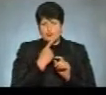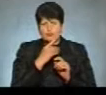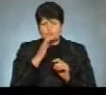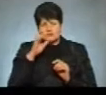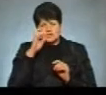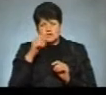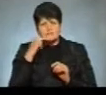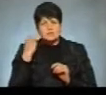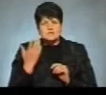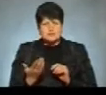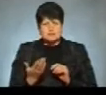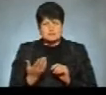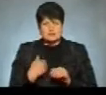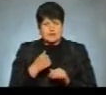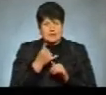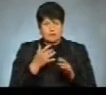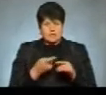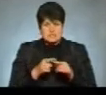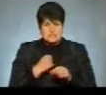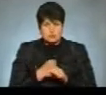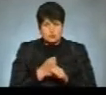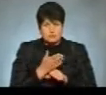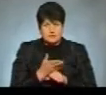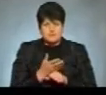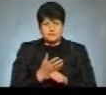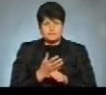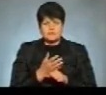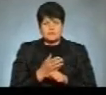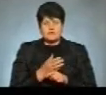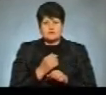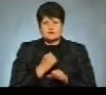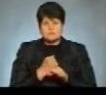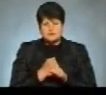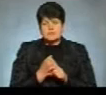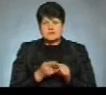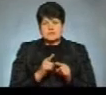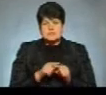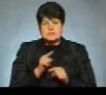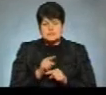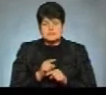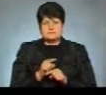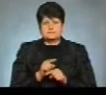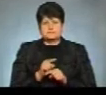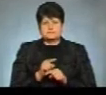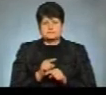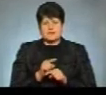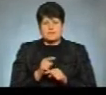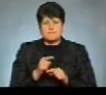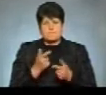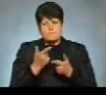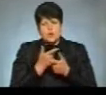буде російська. Вони не могли це зробити, вдалися до цього єзуїтського способу, як